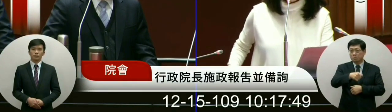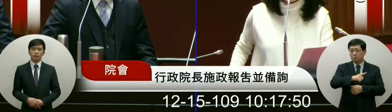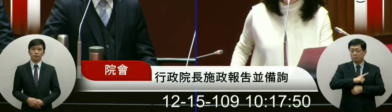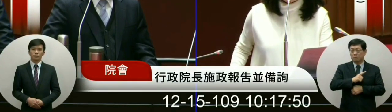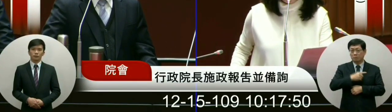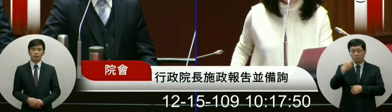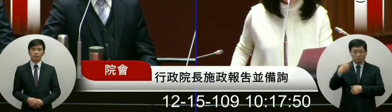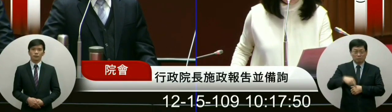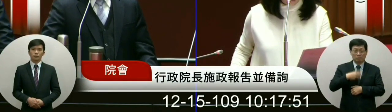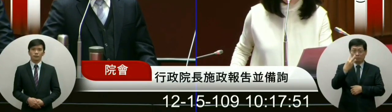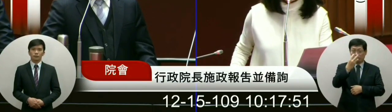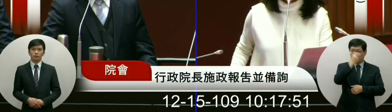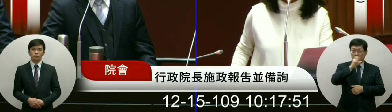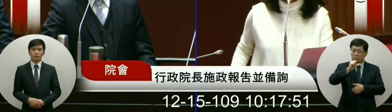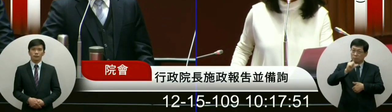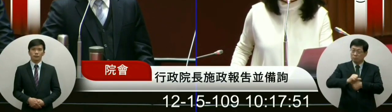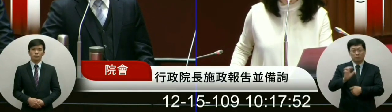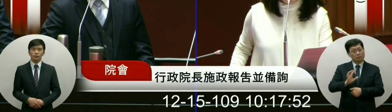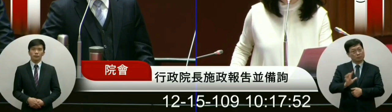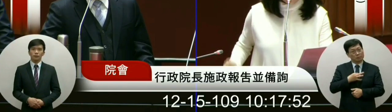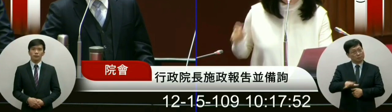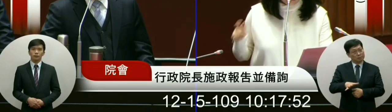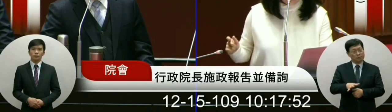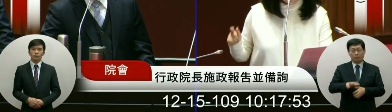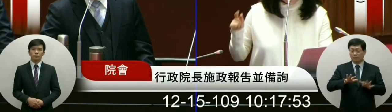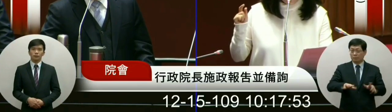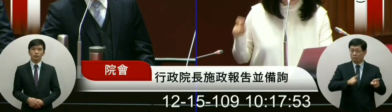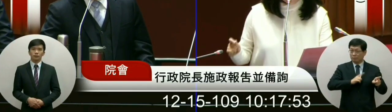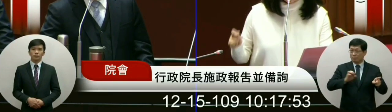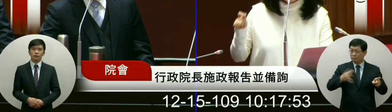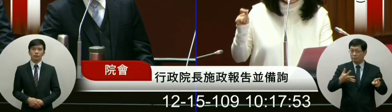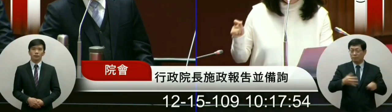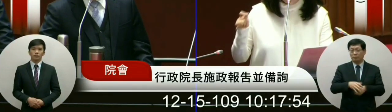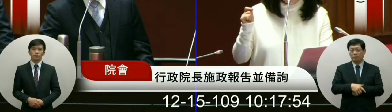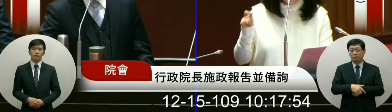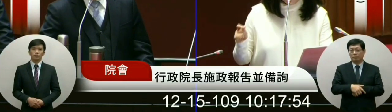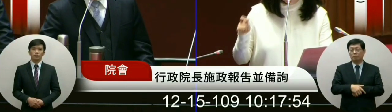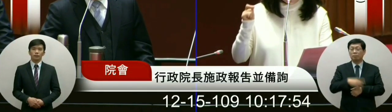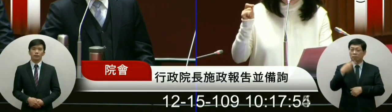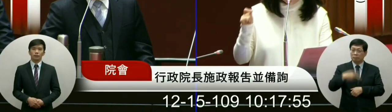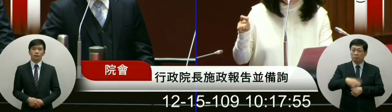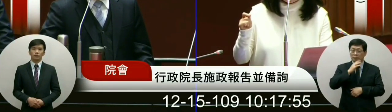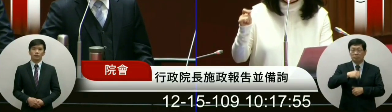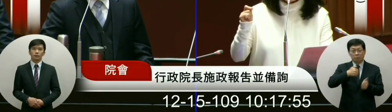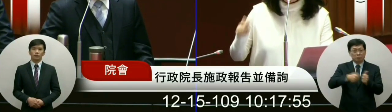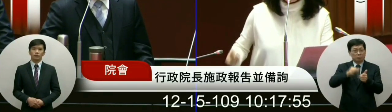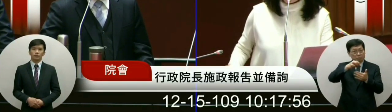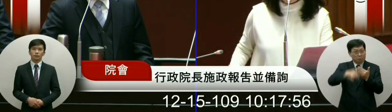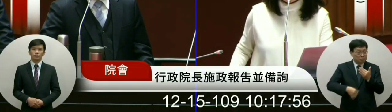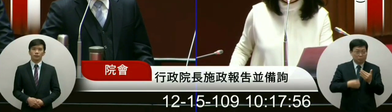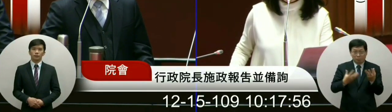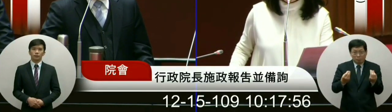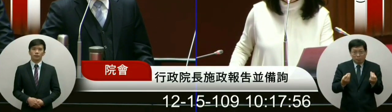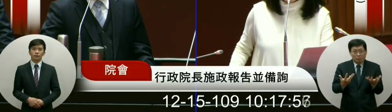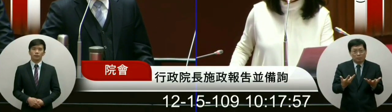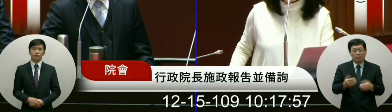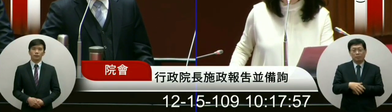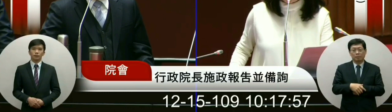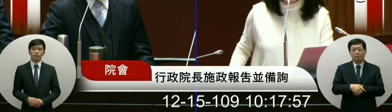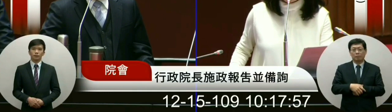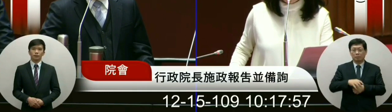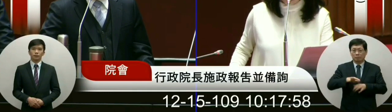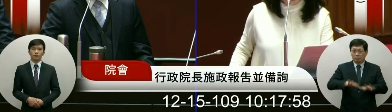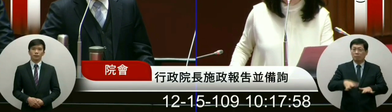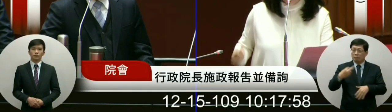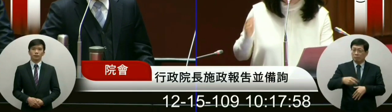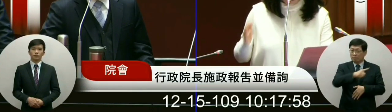什么不三管五卡？现在您为什么没有附带限制条件？而